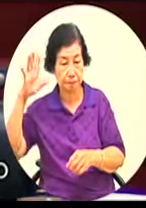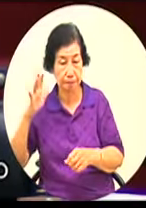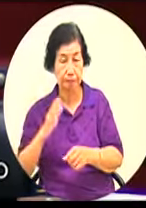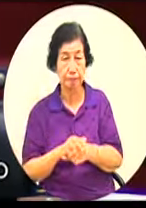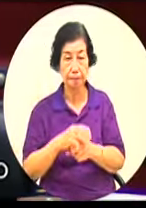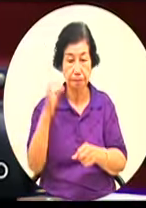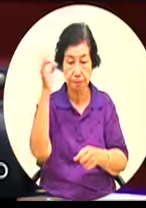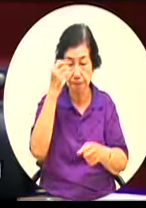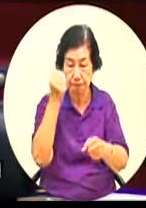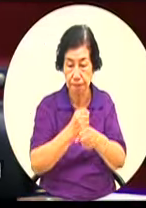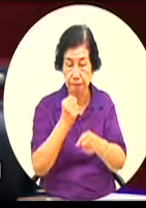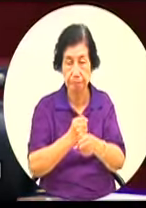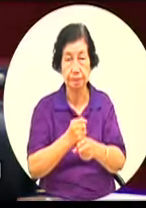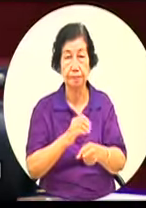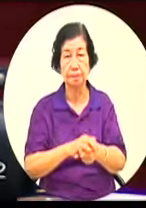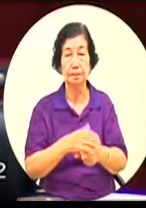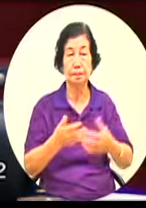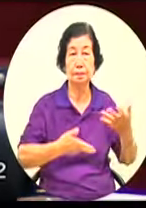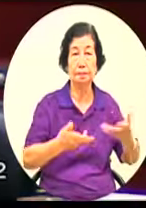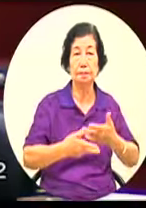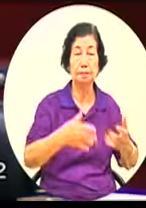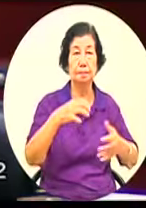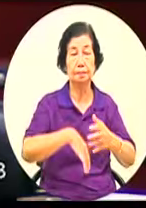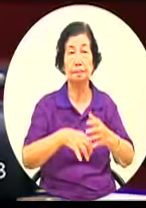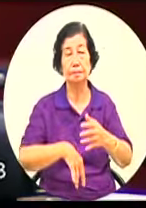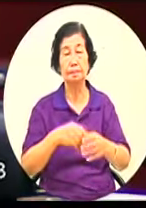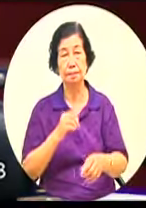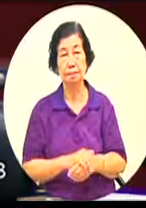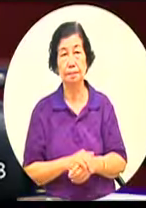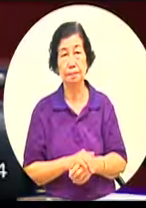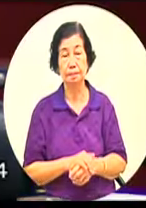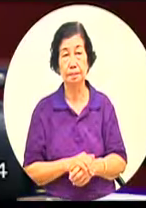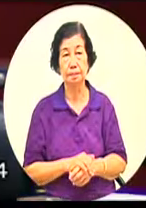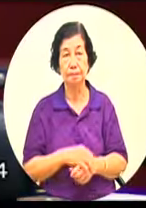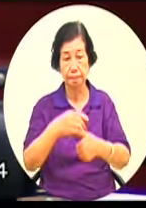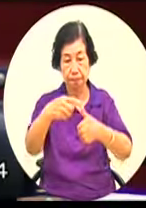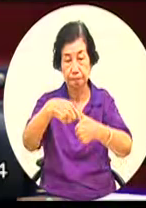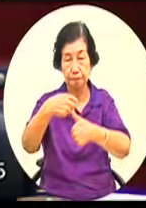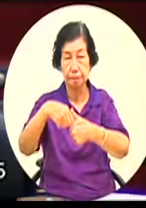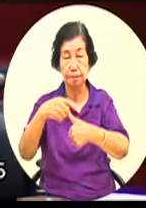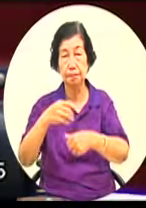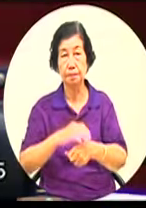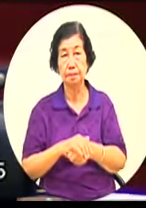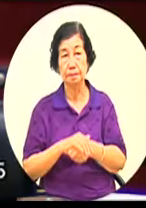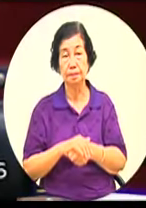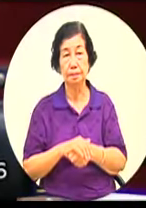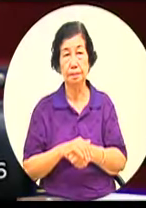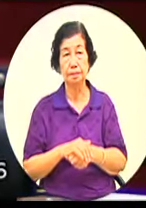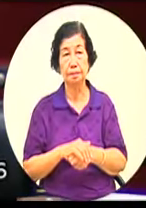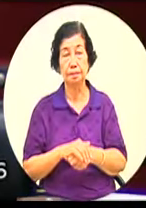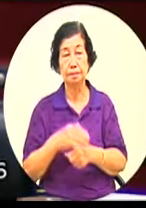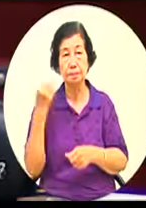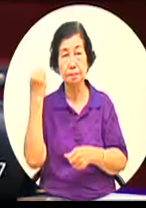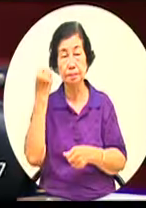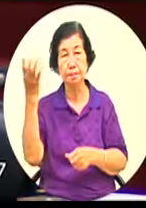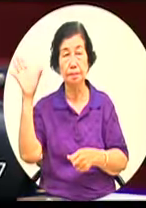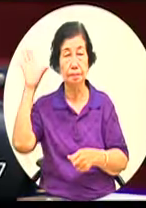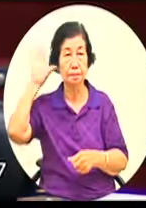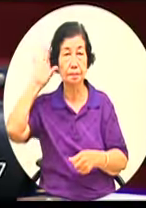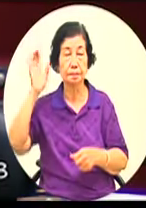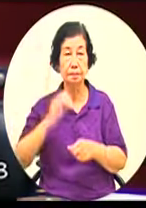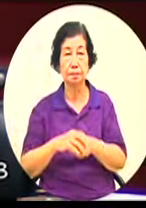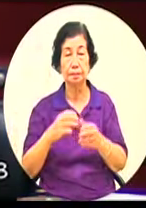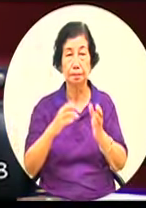分。所以新闻局长，本席这边也要请教你哦，针对于你们新闻局常常提出来的这